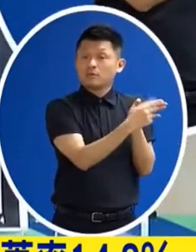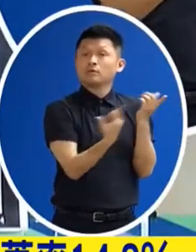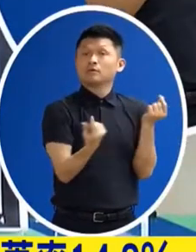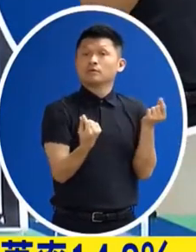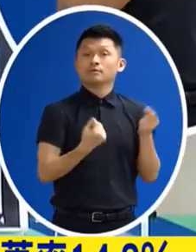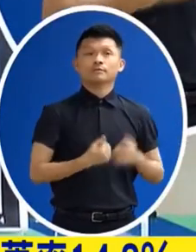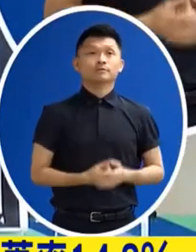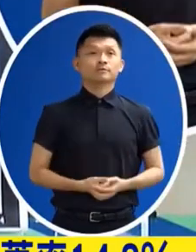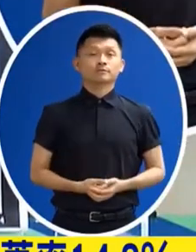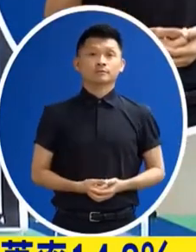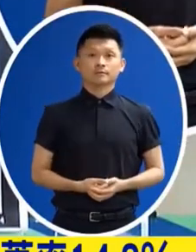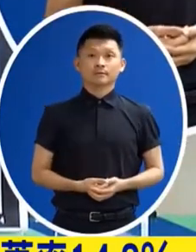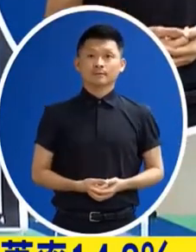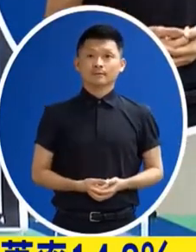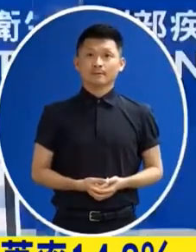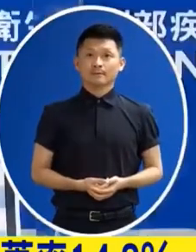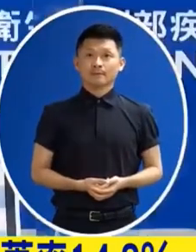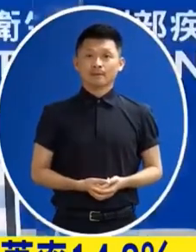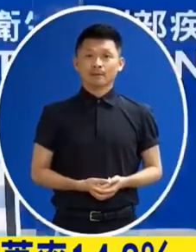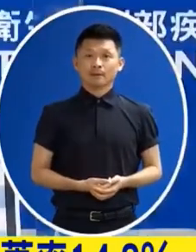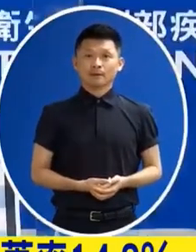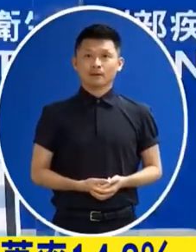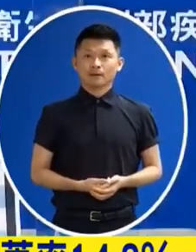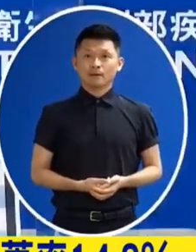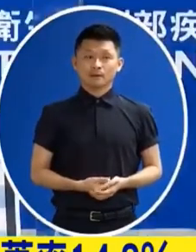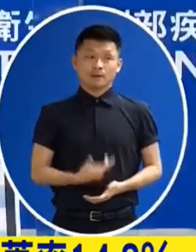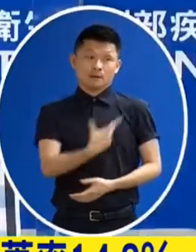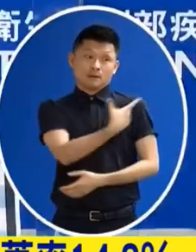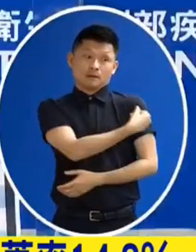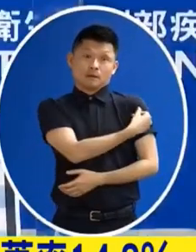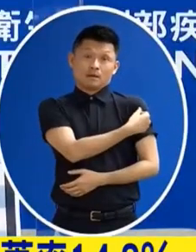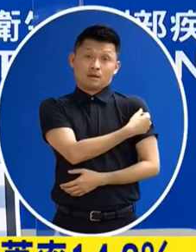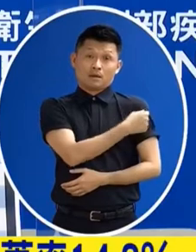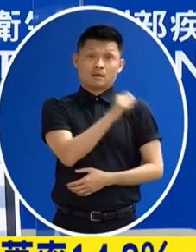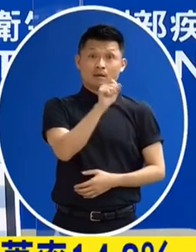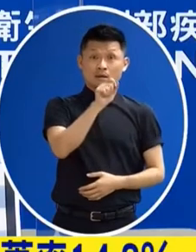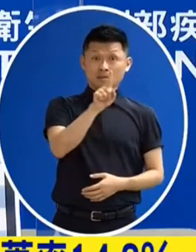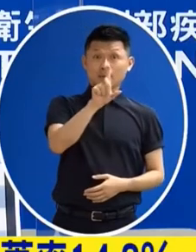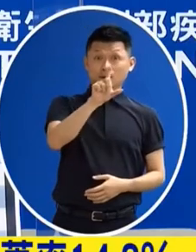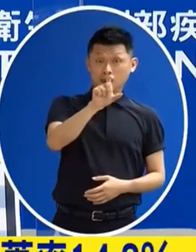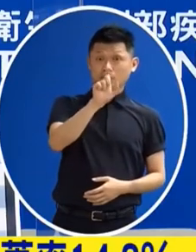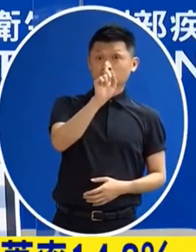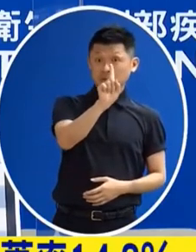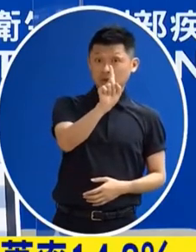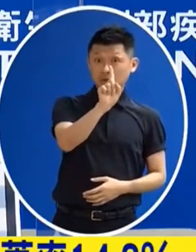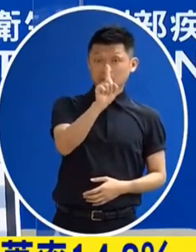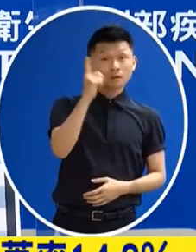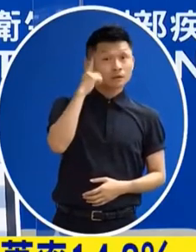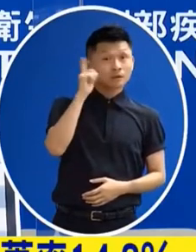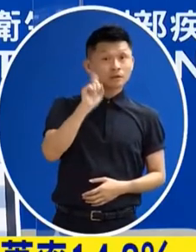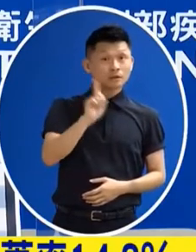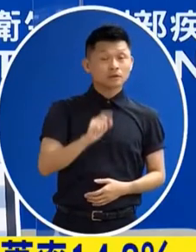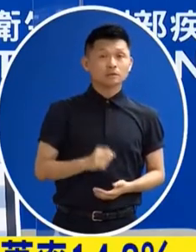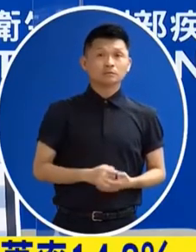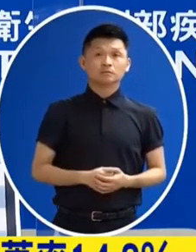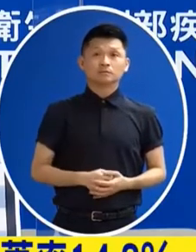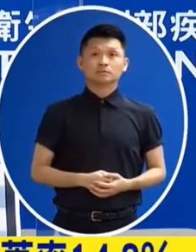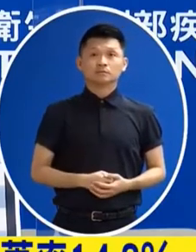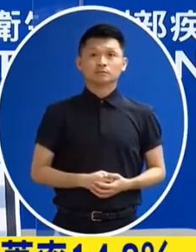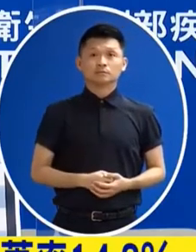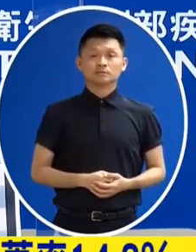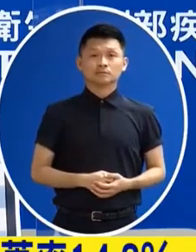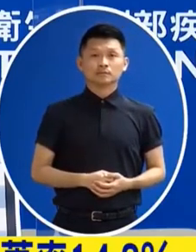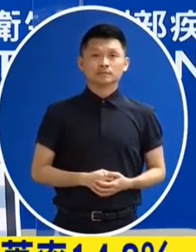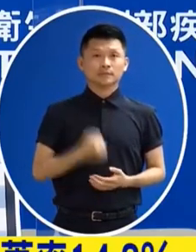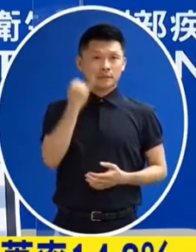哈 UAB 哈，它里面打的161。 好，大家知道说那161就是